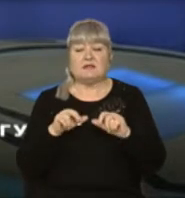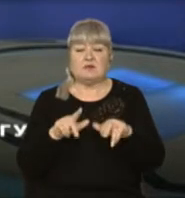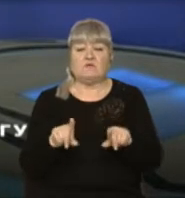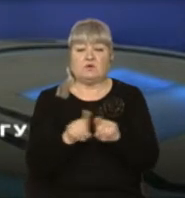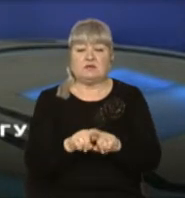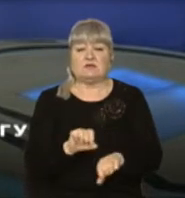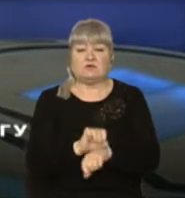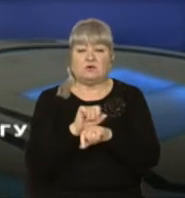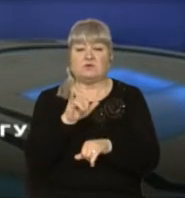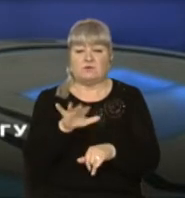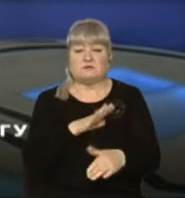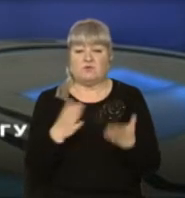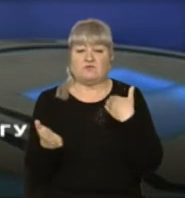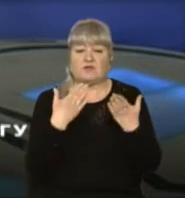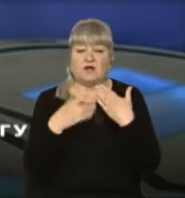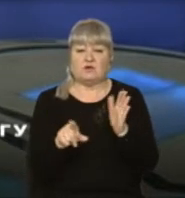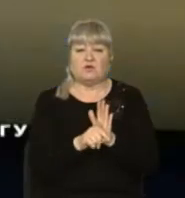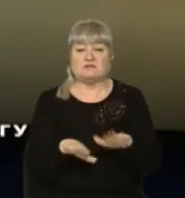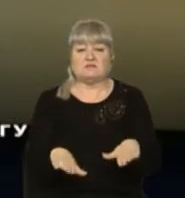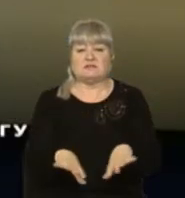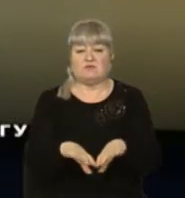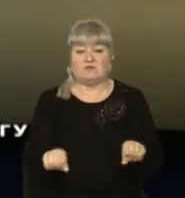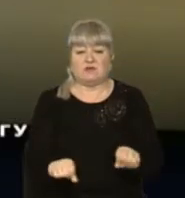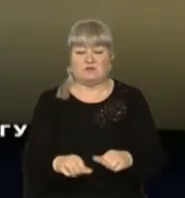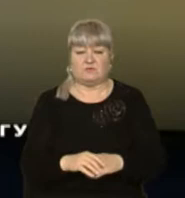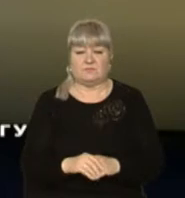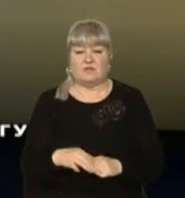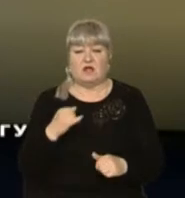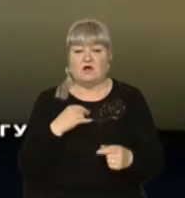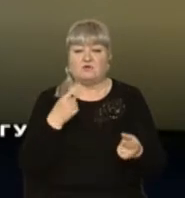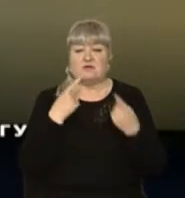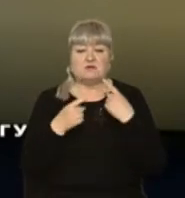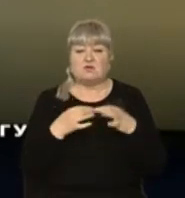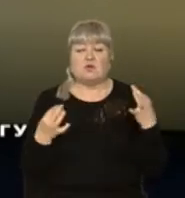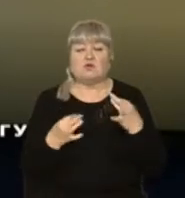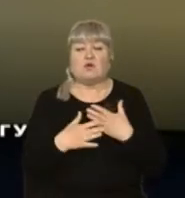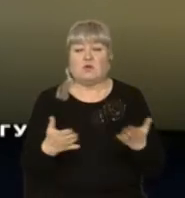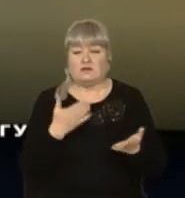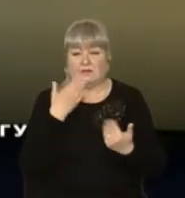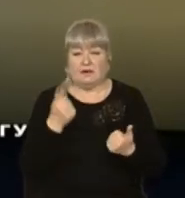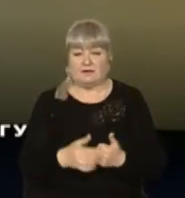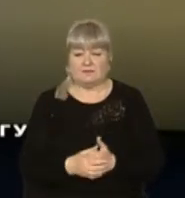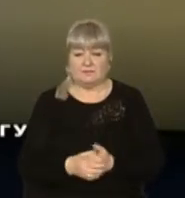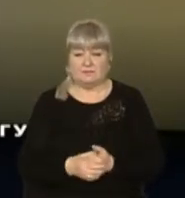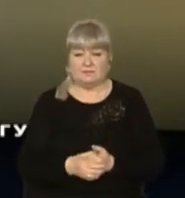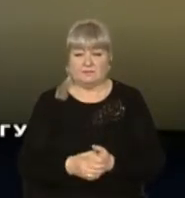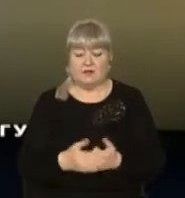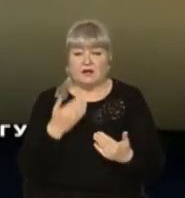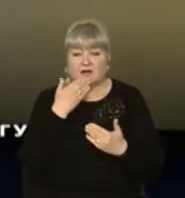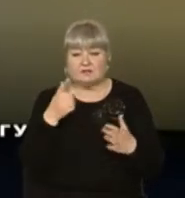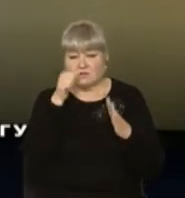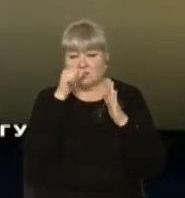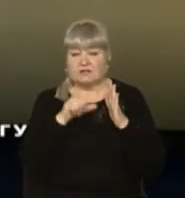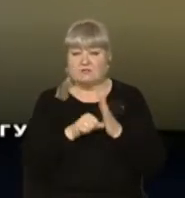вас діалог із місцевою владою? Ну, в нас діалог з місцевою владою взагалі-то ніколи немає. От за останні, скажімо,